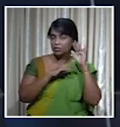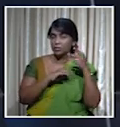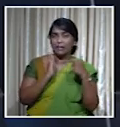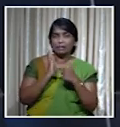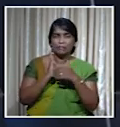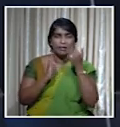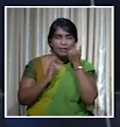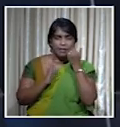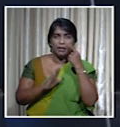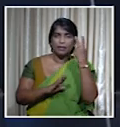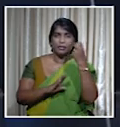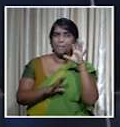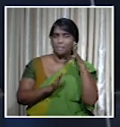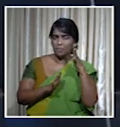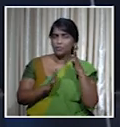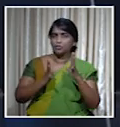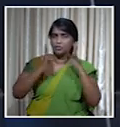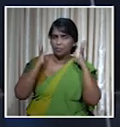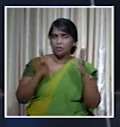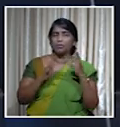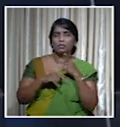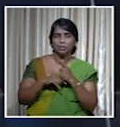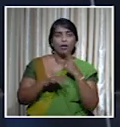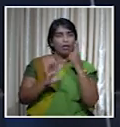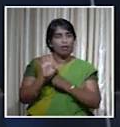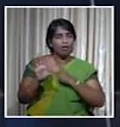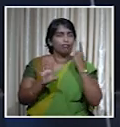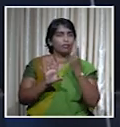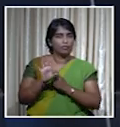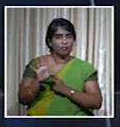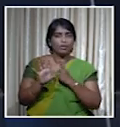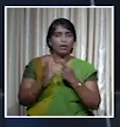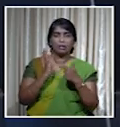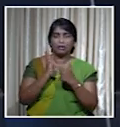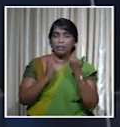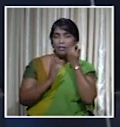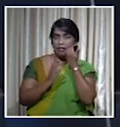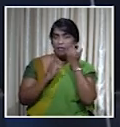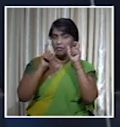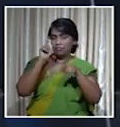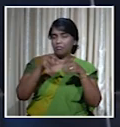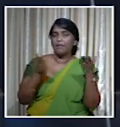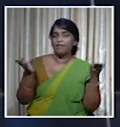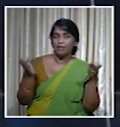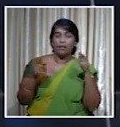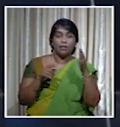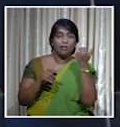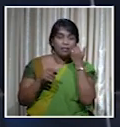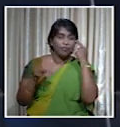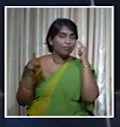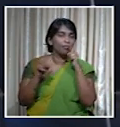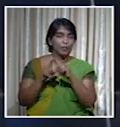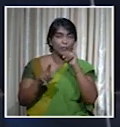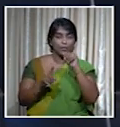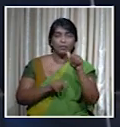රටේ 2500කට ආසන්න ප්‍රමාණයක් හැම වසරකම මේ තලසීමියා හැදිච්ච රෝගීන් ඉන්නවා ඒ රෝගීන් පිළිබඳව